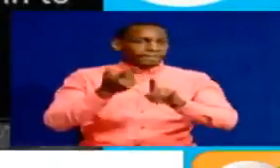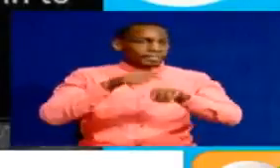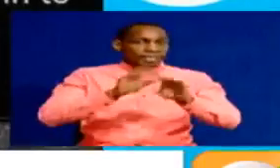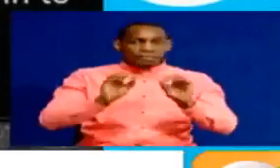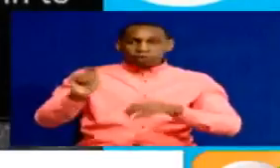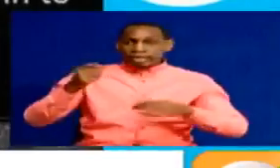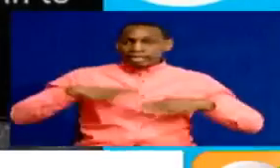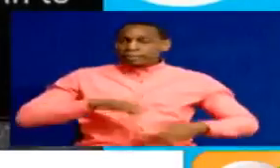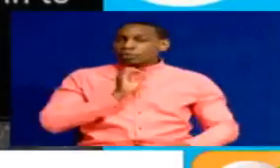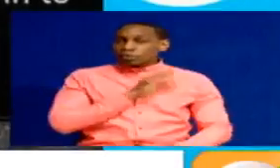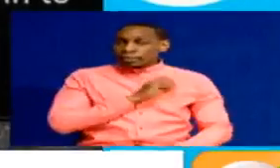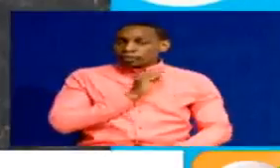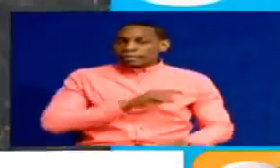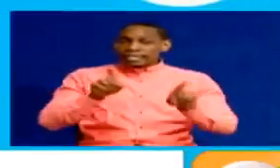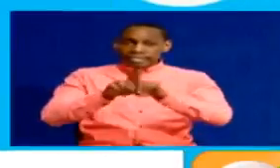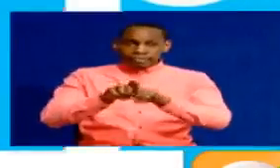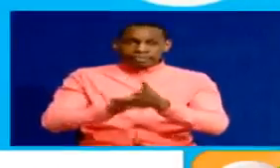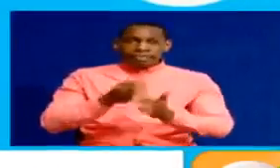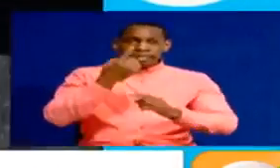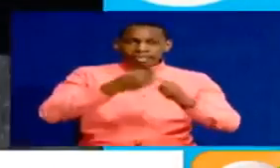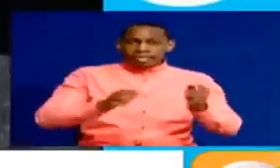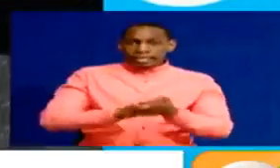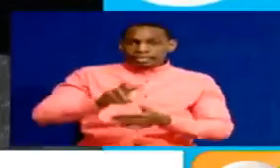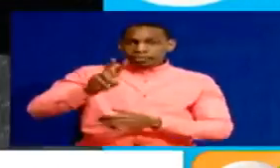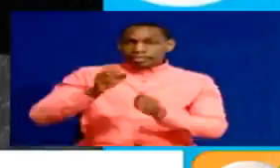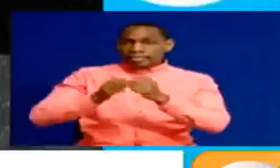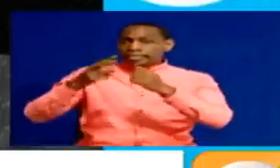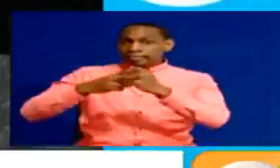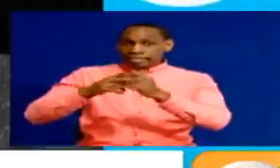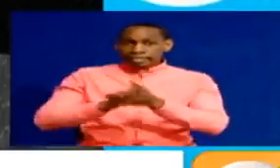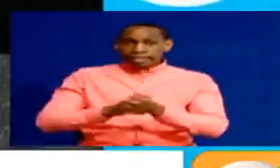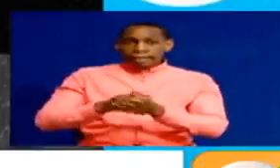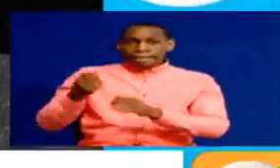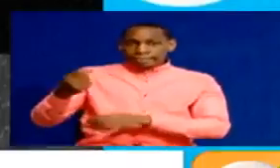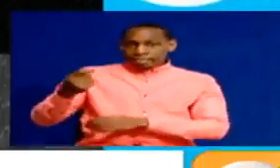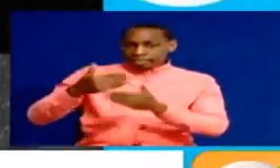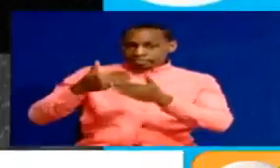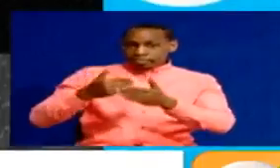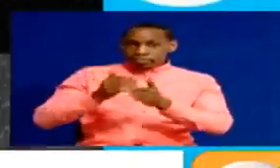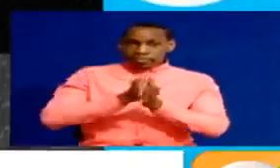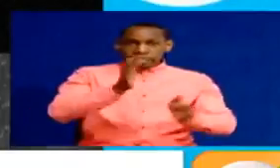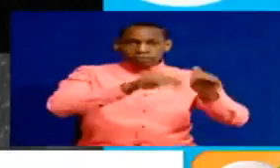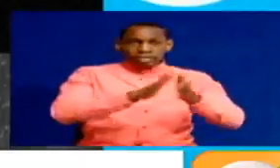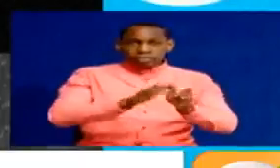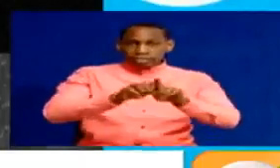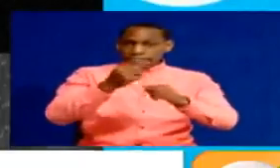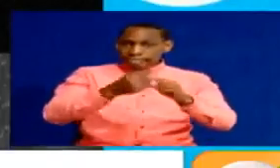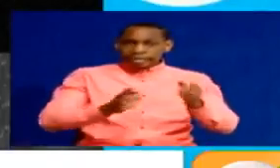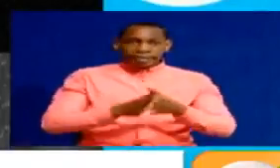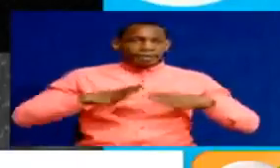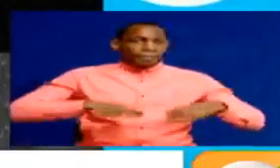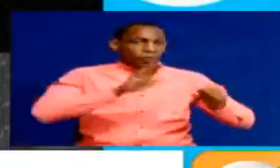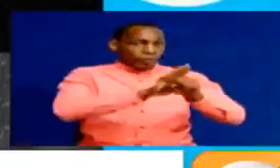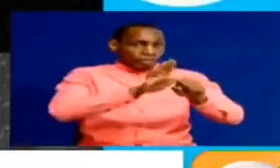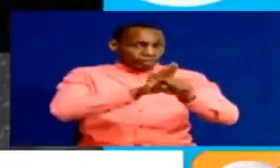ya kwanza kwa Wakenya kulalamikia hili. Mwaka wa 2017, miezi chache kabla ya uchaguzi wa mwaka huo,